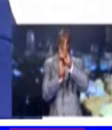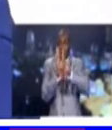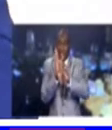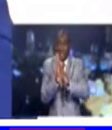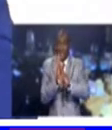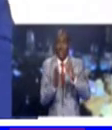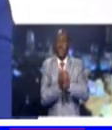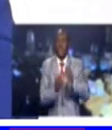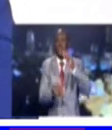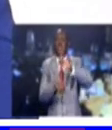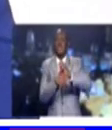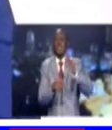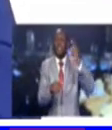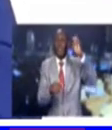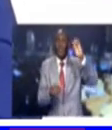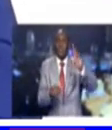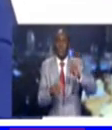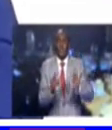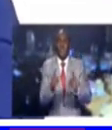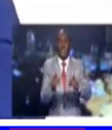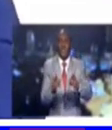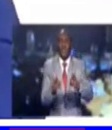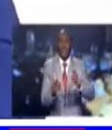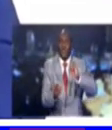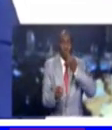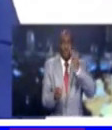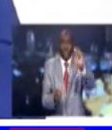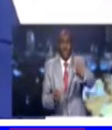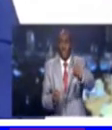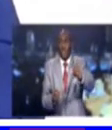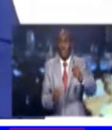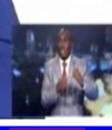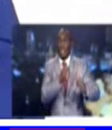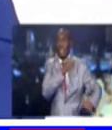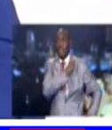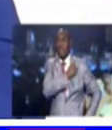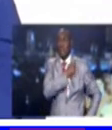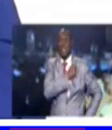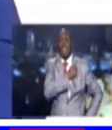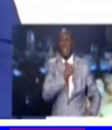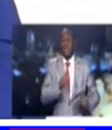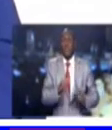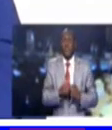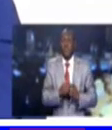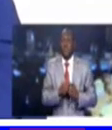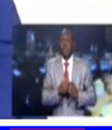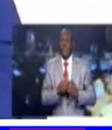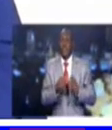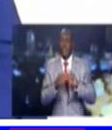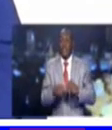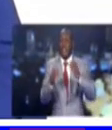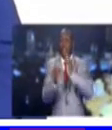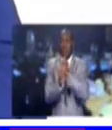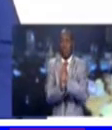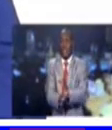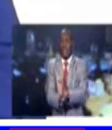sur le tas défiance jardon les forces de défense et de sécurité de se